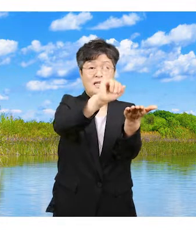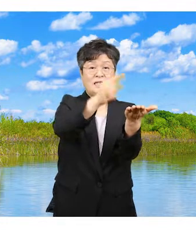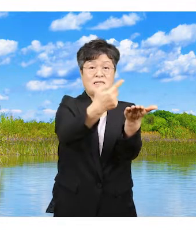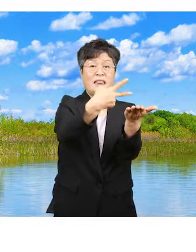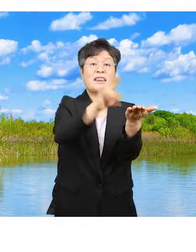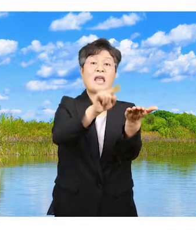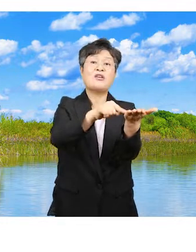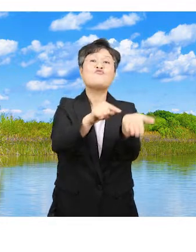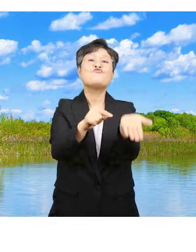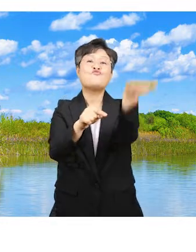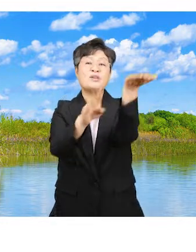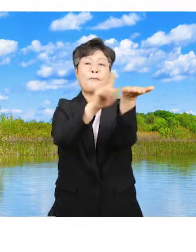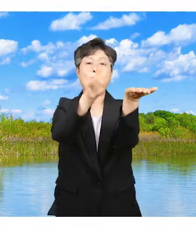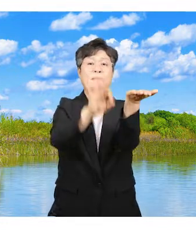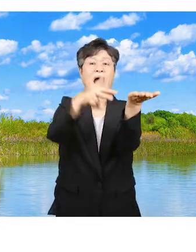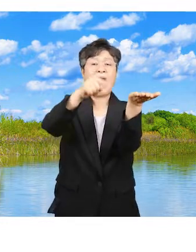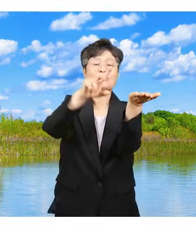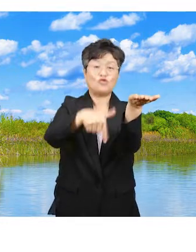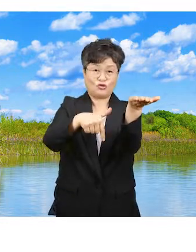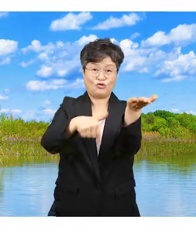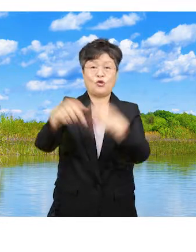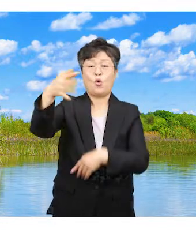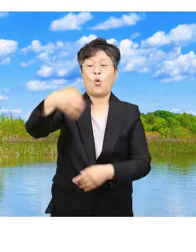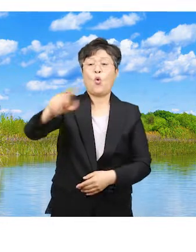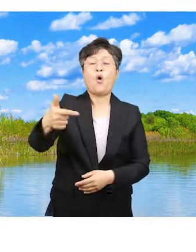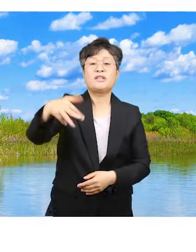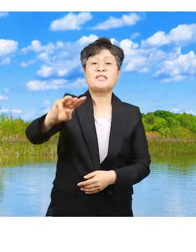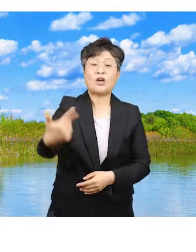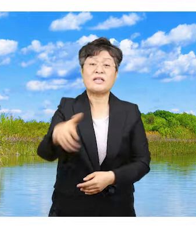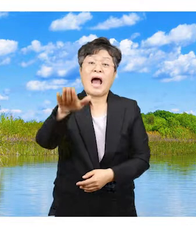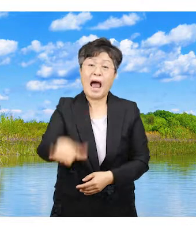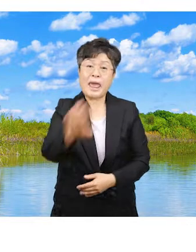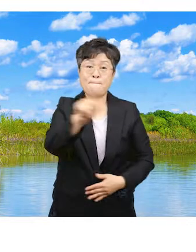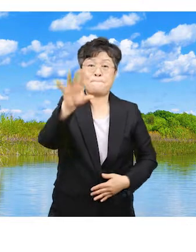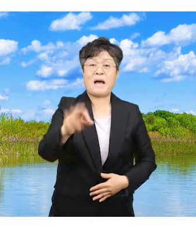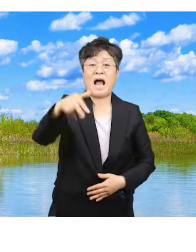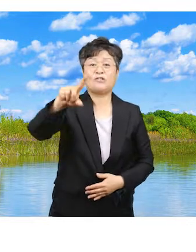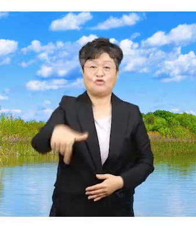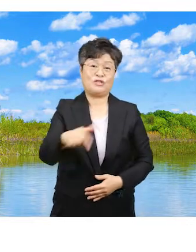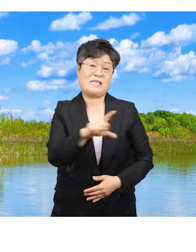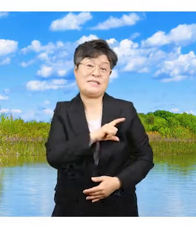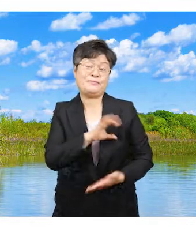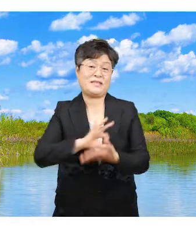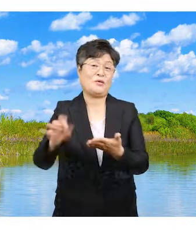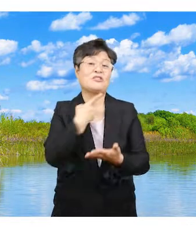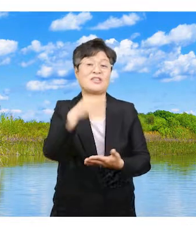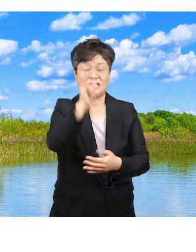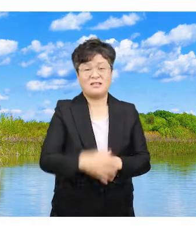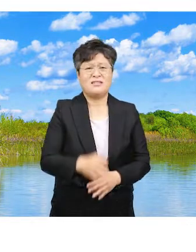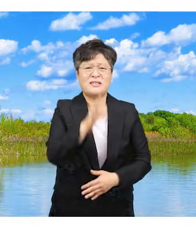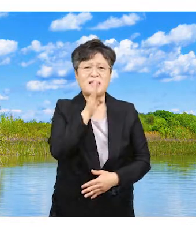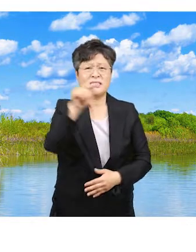신대저수지는 윗방죽, 그리고 그 원천 저수지는 아랫방주. 이 저수지들이 사실은 광교산에서